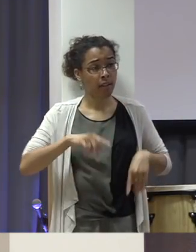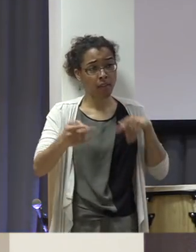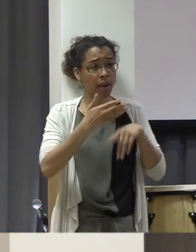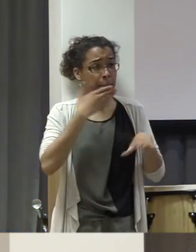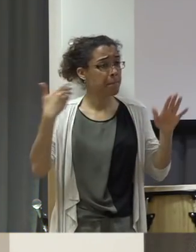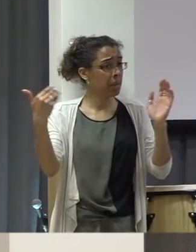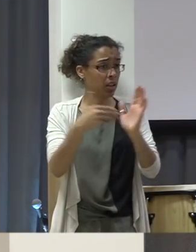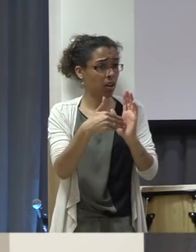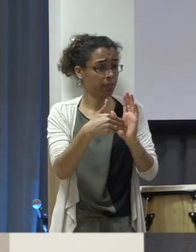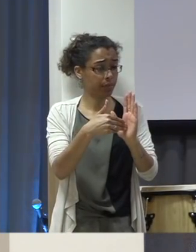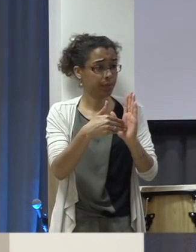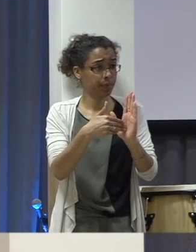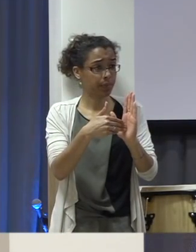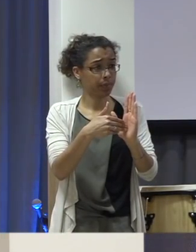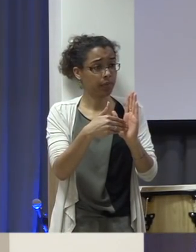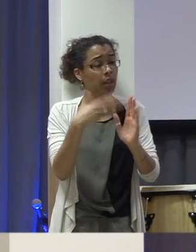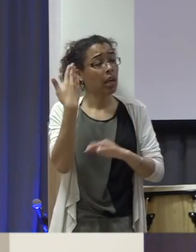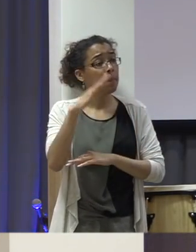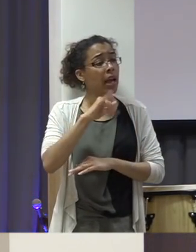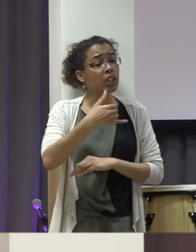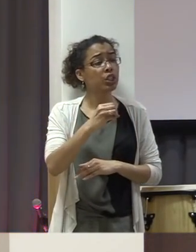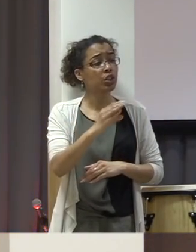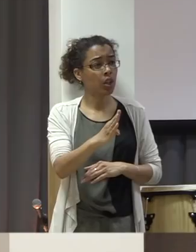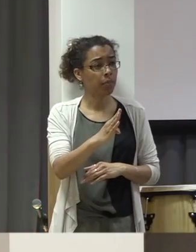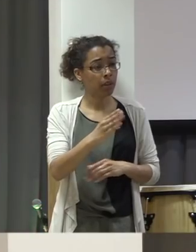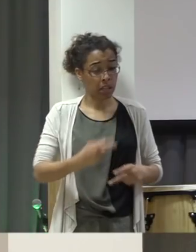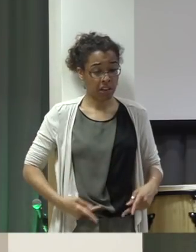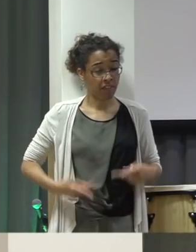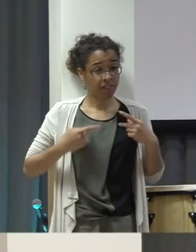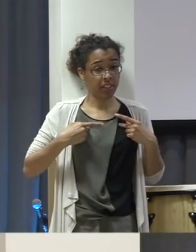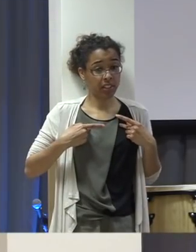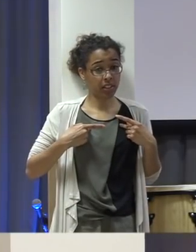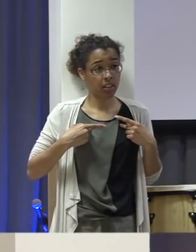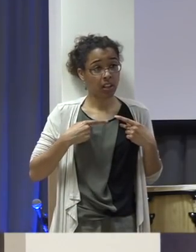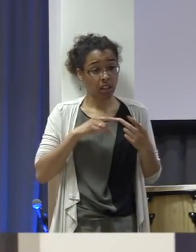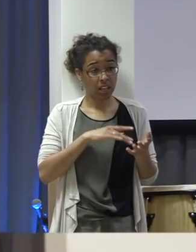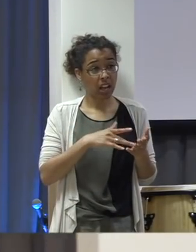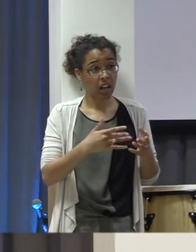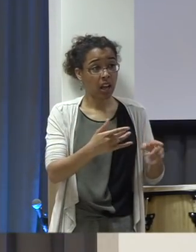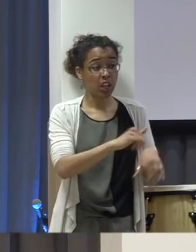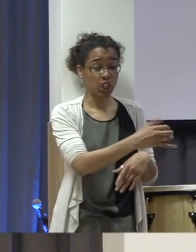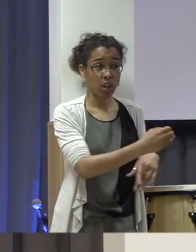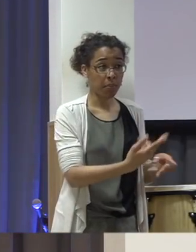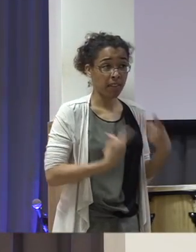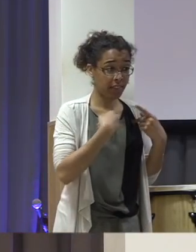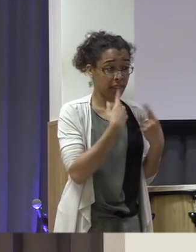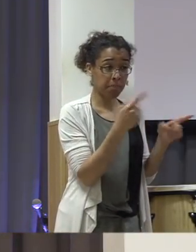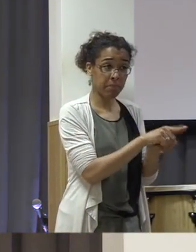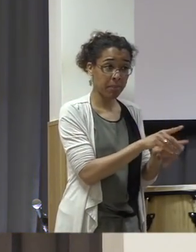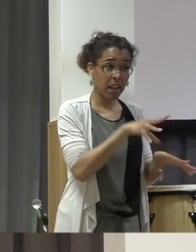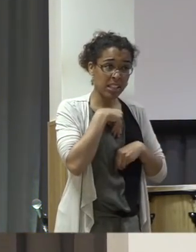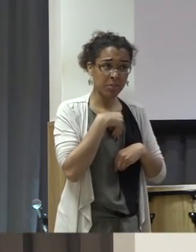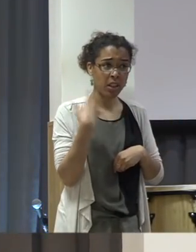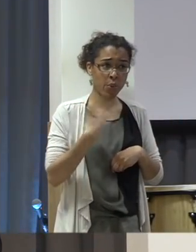meilleure, n'est-ce pas? Mais ce que Job a enduré de notre vie, personne ne peut accepter de vivre cette vie. Avoir une